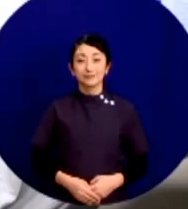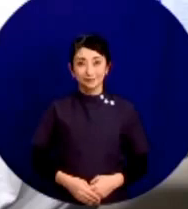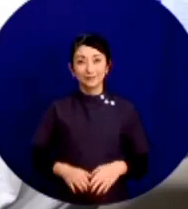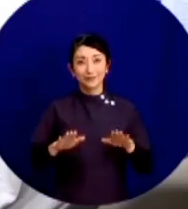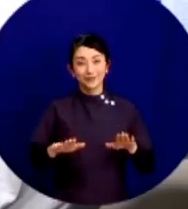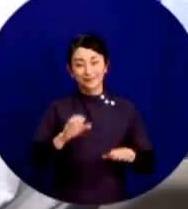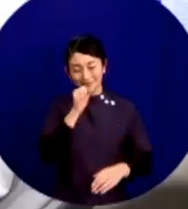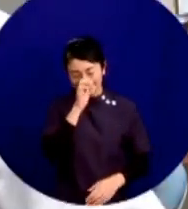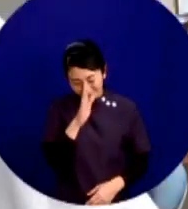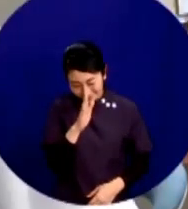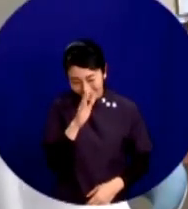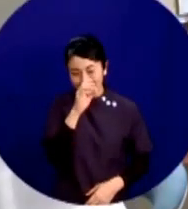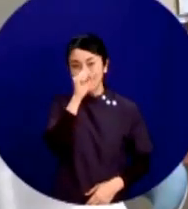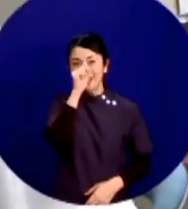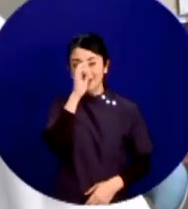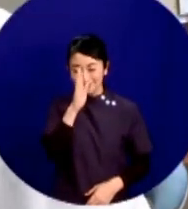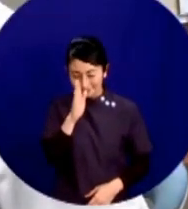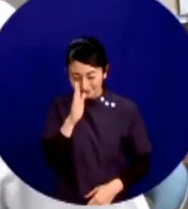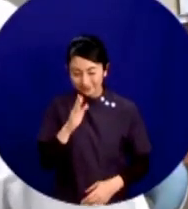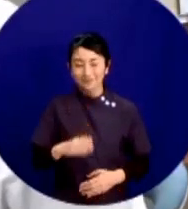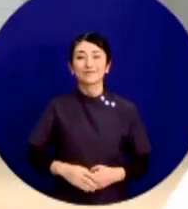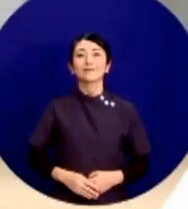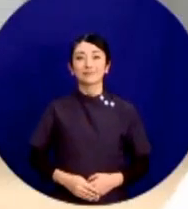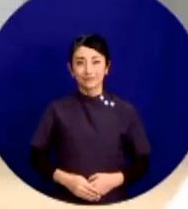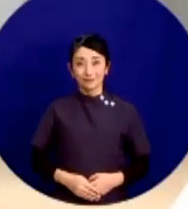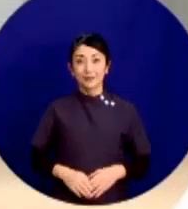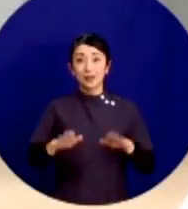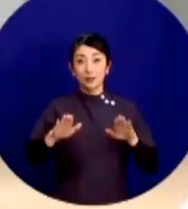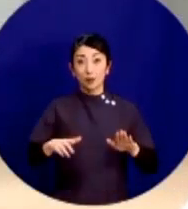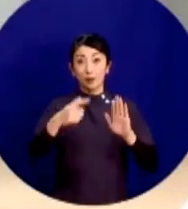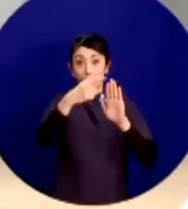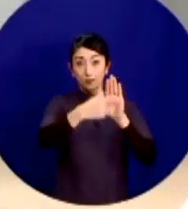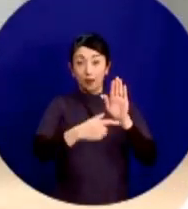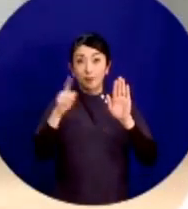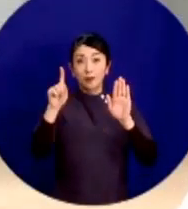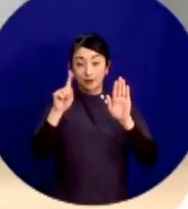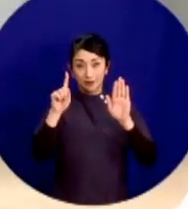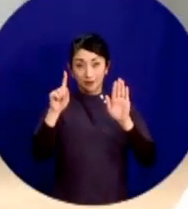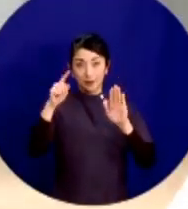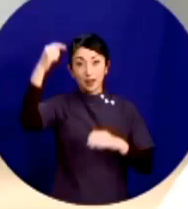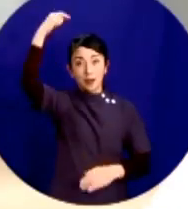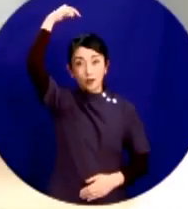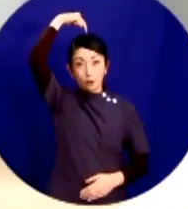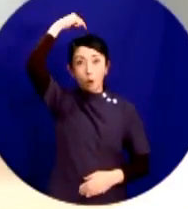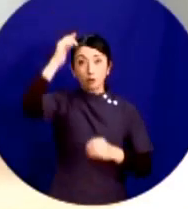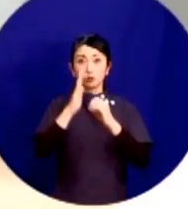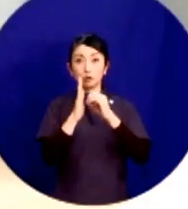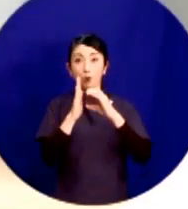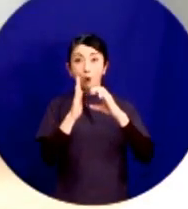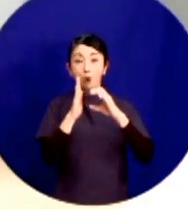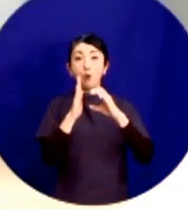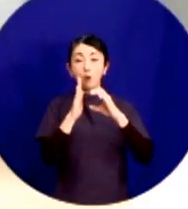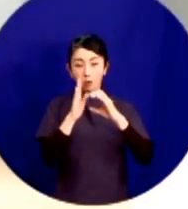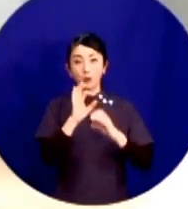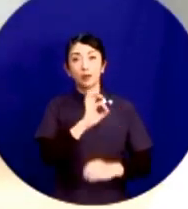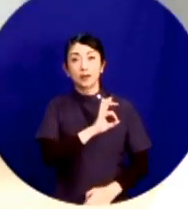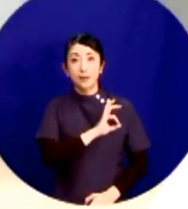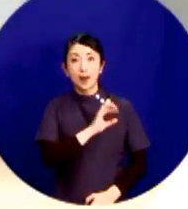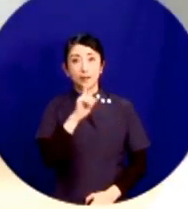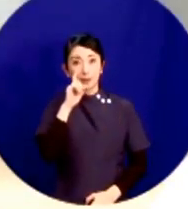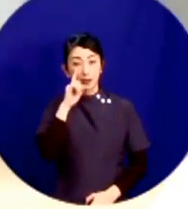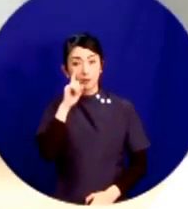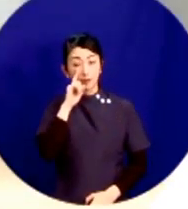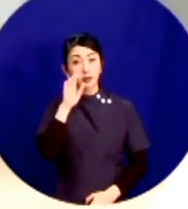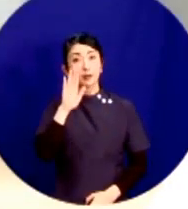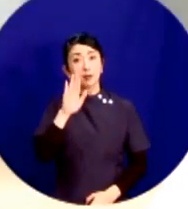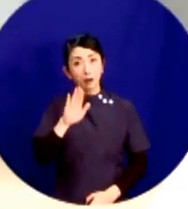先生、今日はよろしくお願いします。 よろしくお願いいたします。 今日は脳腫瘍ということなんですが、病気としては耳にしますが、あま